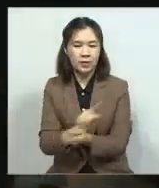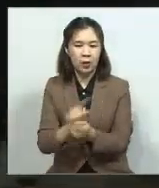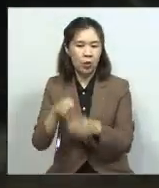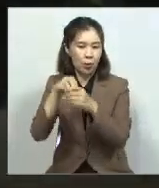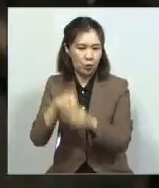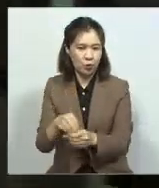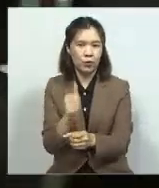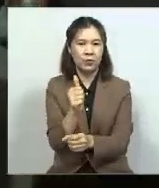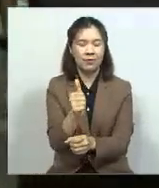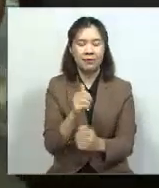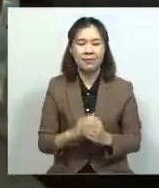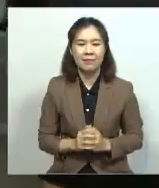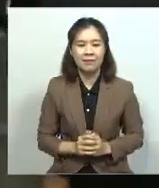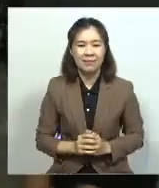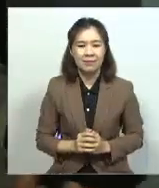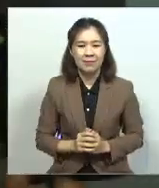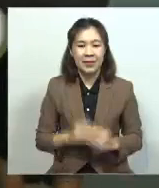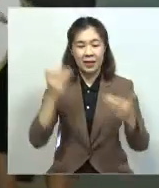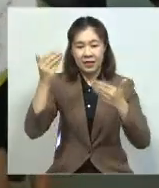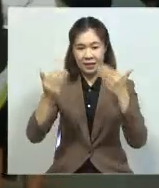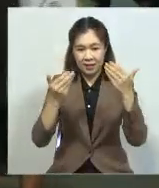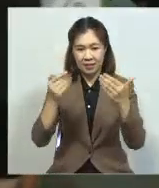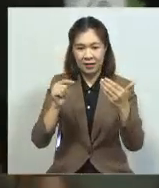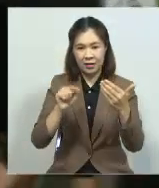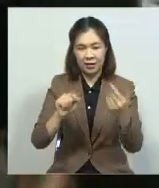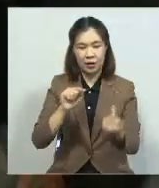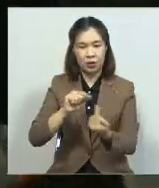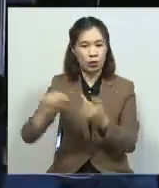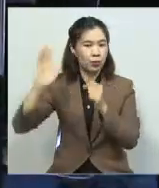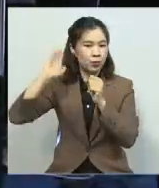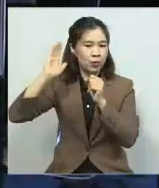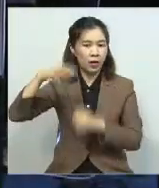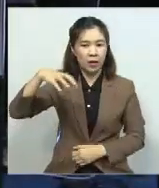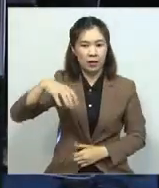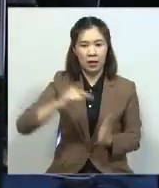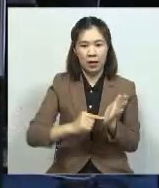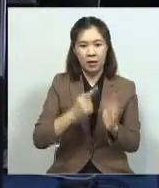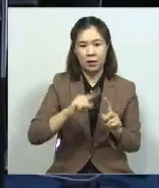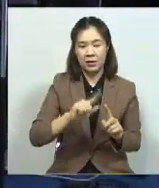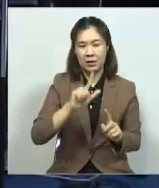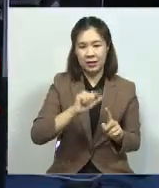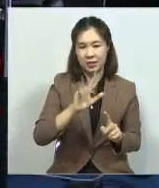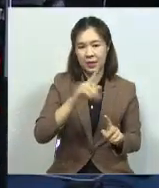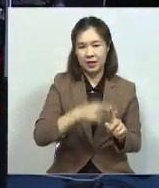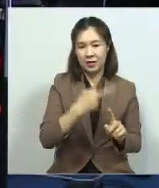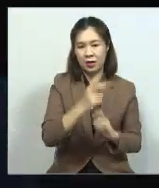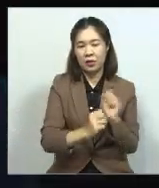ตอยู่ในสังคมได้ทั้งนี้กิจการวิทยุกระจายเสียงแห่งประเทศไทยเริ่มต้นตั้งแต่วันที่25กุมภา